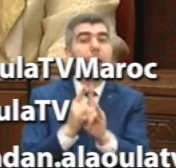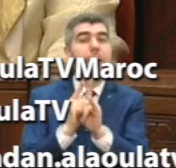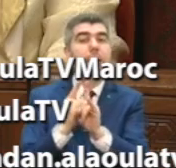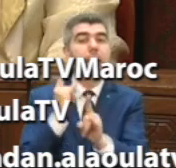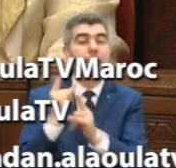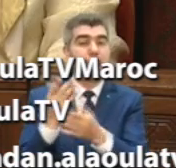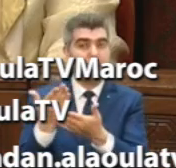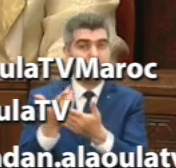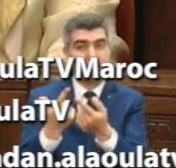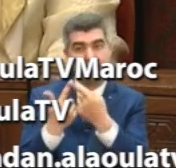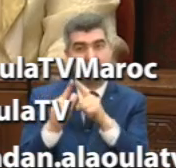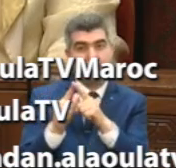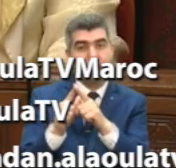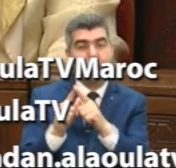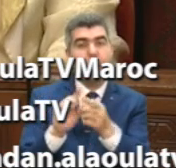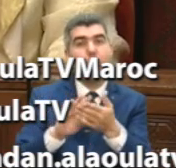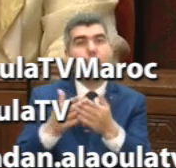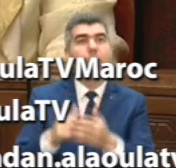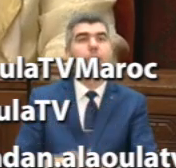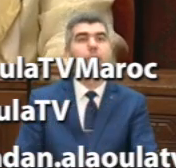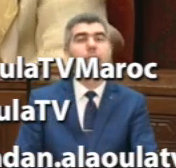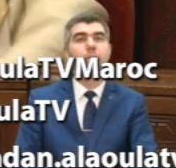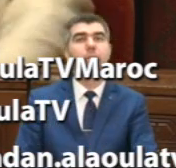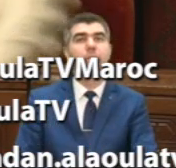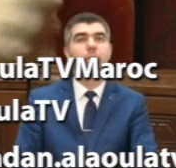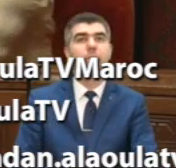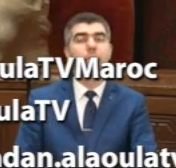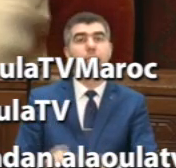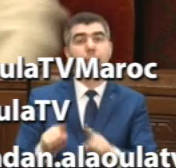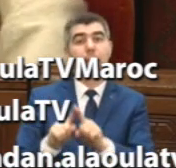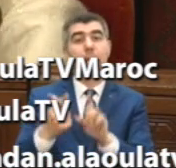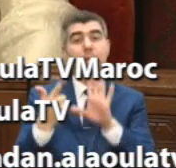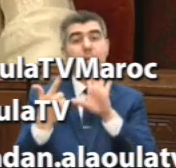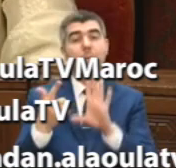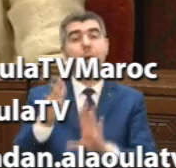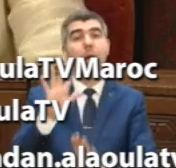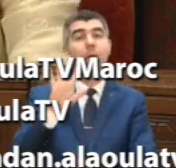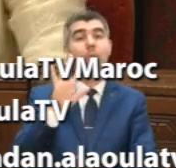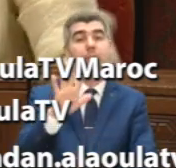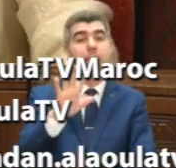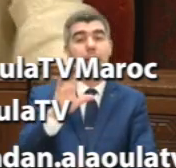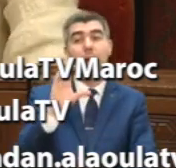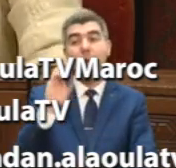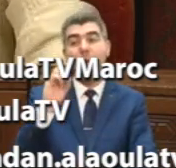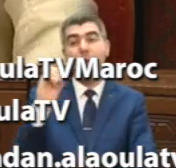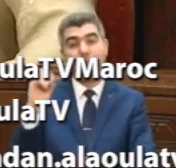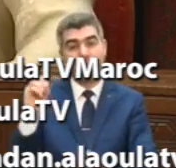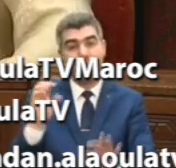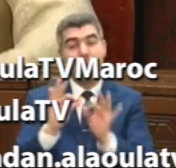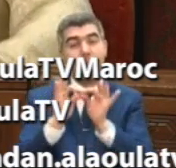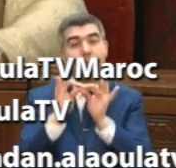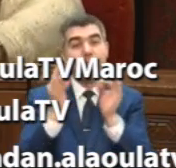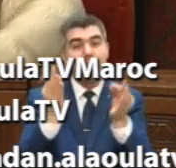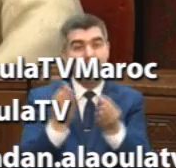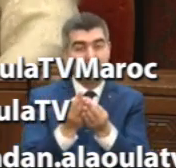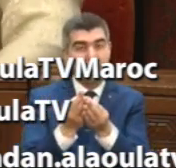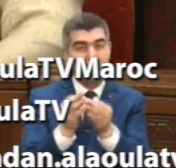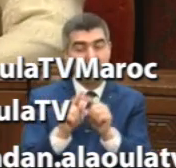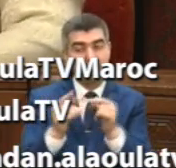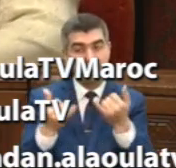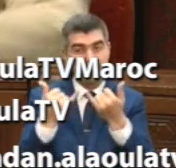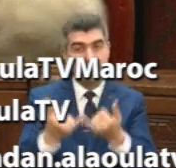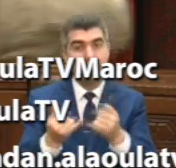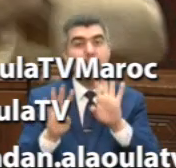باشكو كاريان سنترال وسيدي مومن اللي فيها واحد 57,000 أسرة، واليوم نسبة الترحيل وصلت